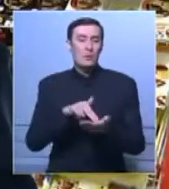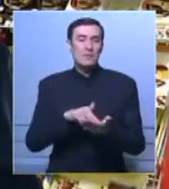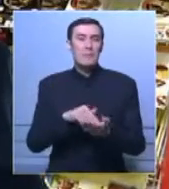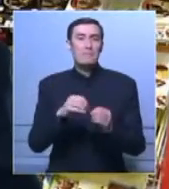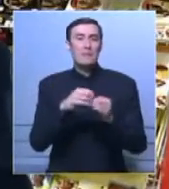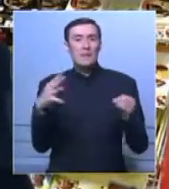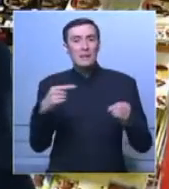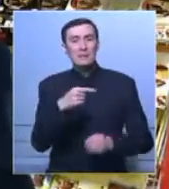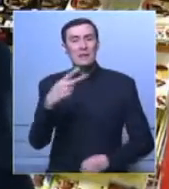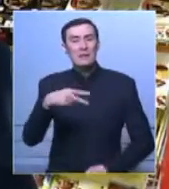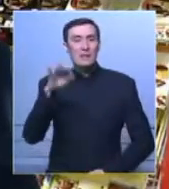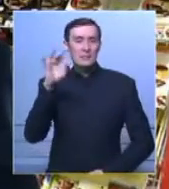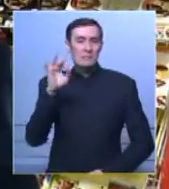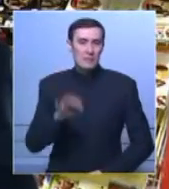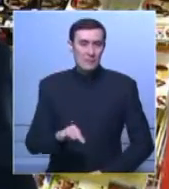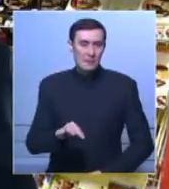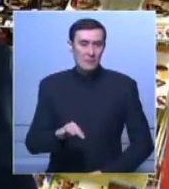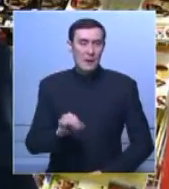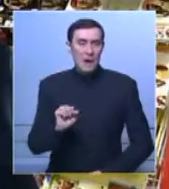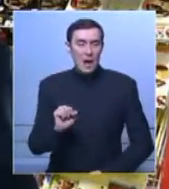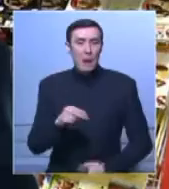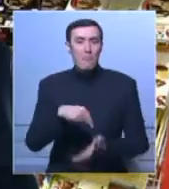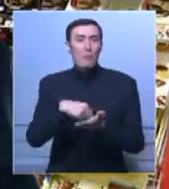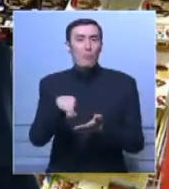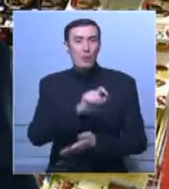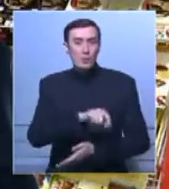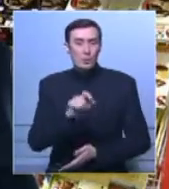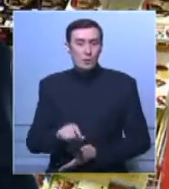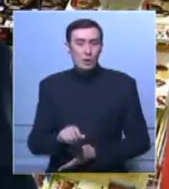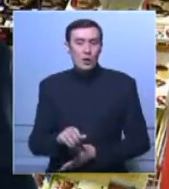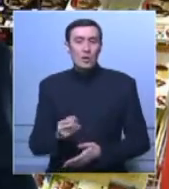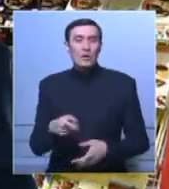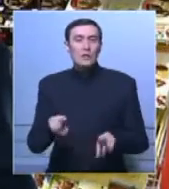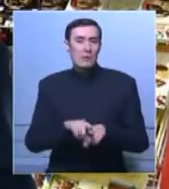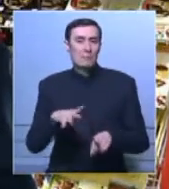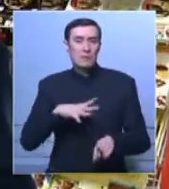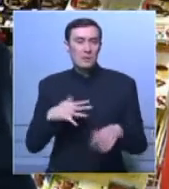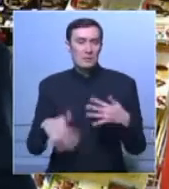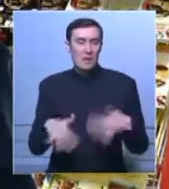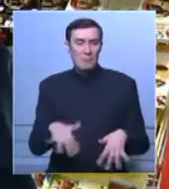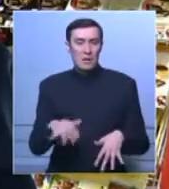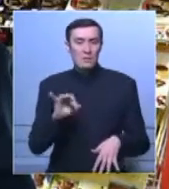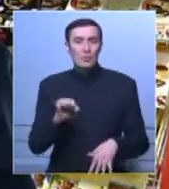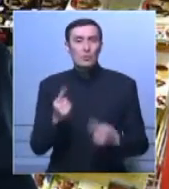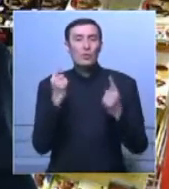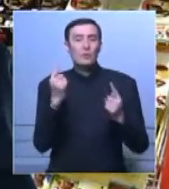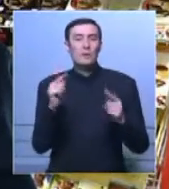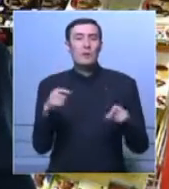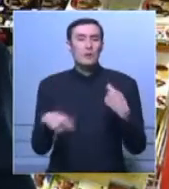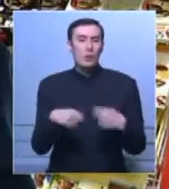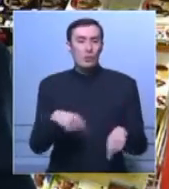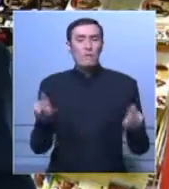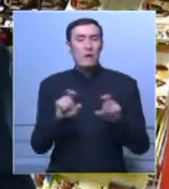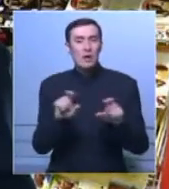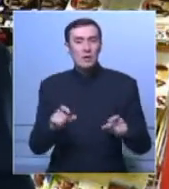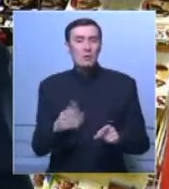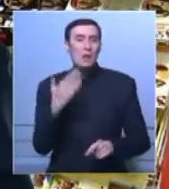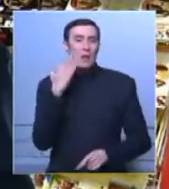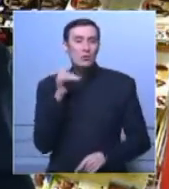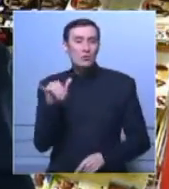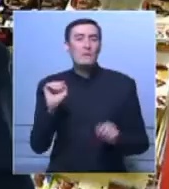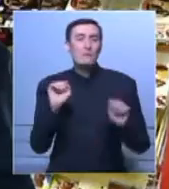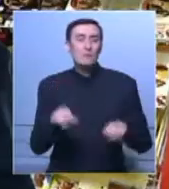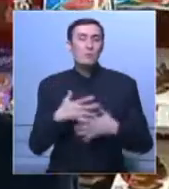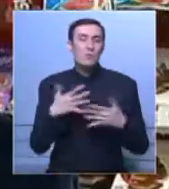на 15-20%. А ведь покупательская способность и так низкая. Крупным торговым сетям легче, у них больше